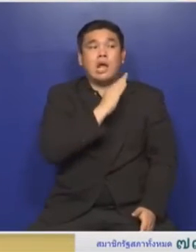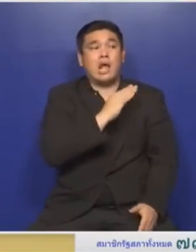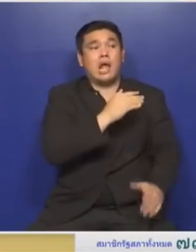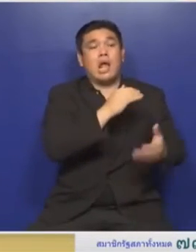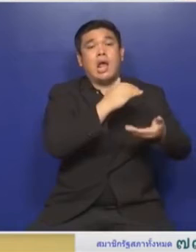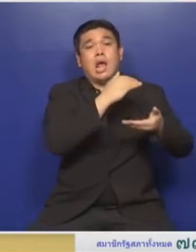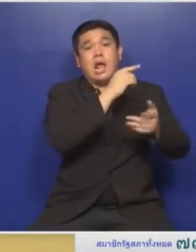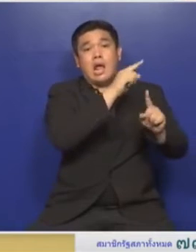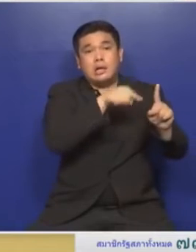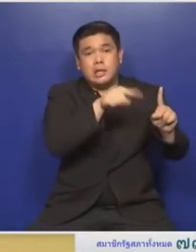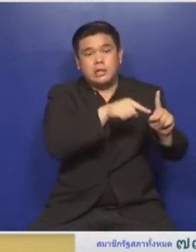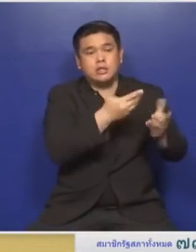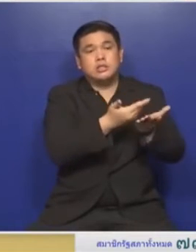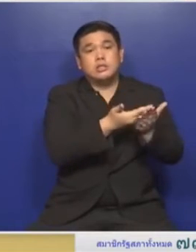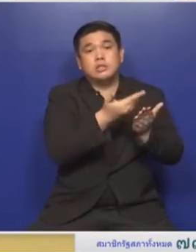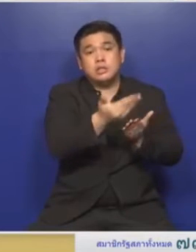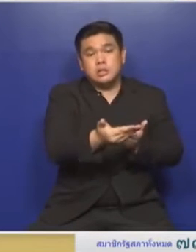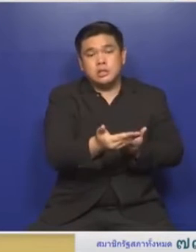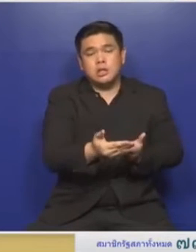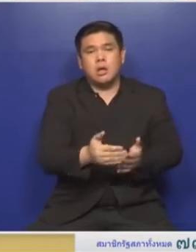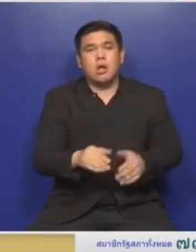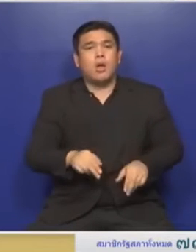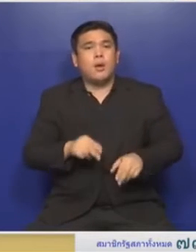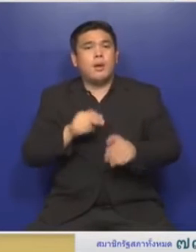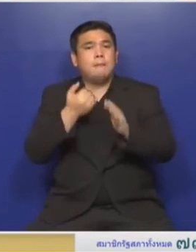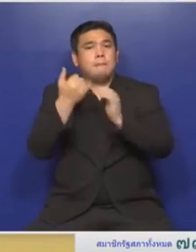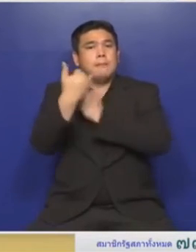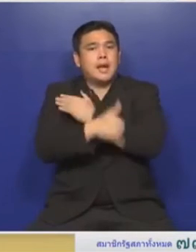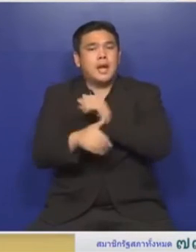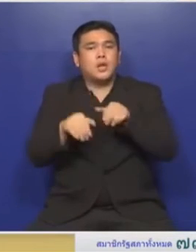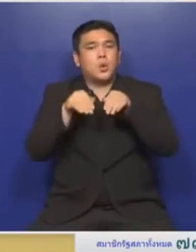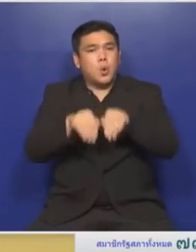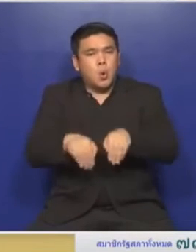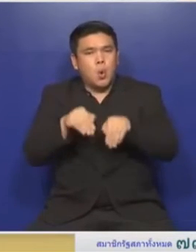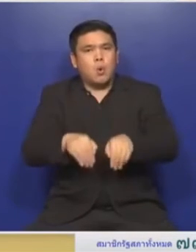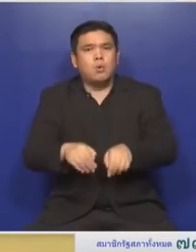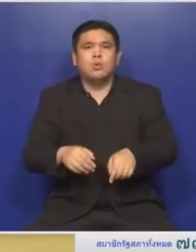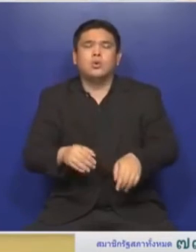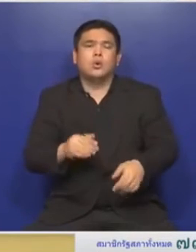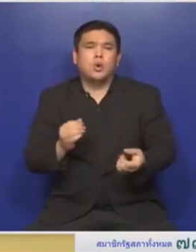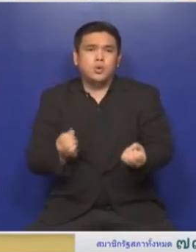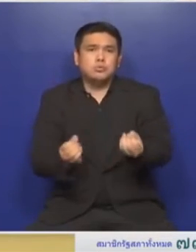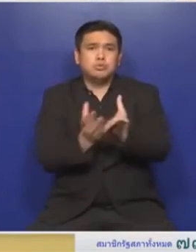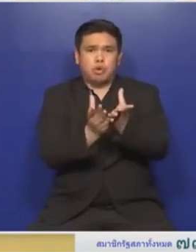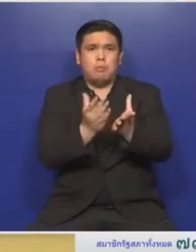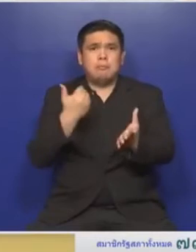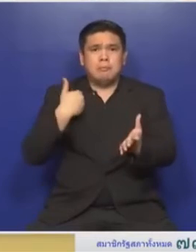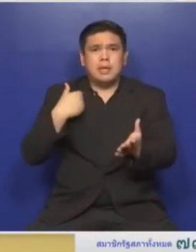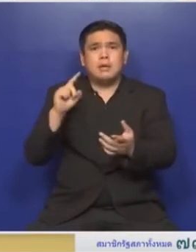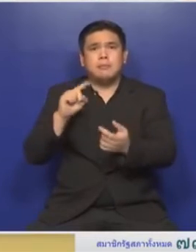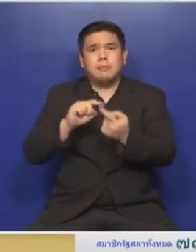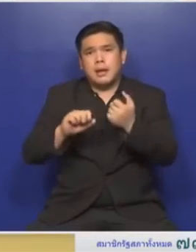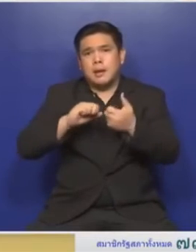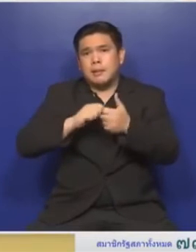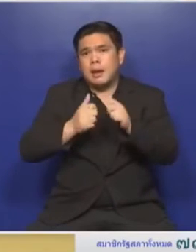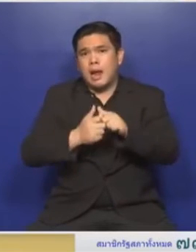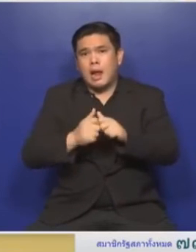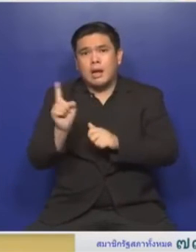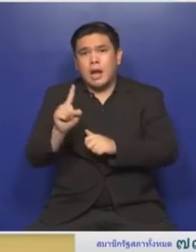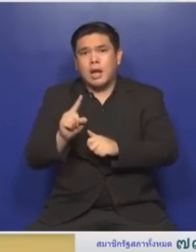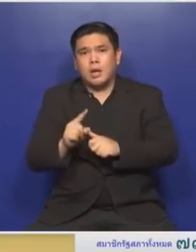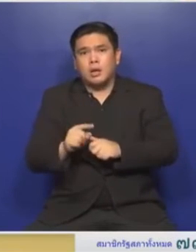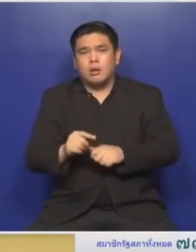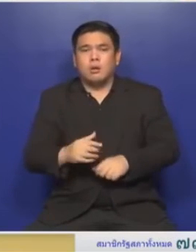ื่นอยางประเทศ Australia กเป็ตวอย่ปเทศหนึทไดรัผกระทบรนแรงมากจนนำไปสู่การพยายามจะรวม